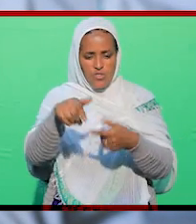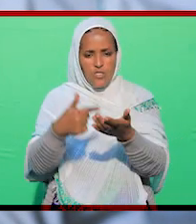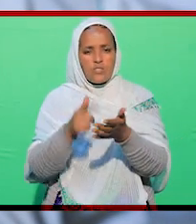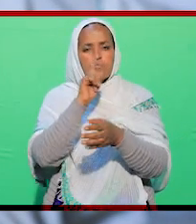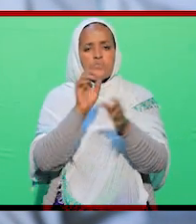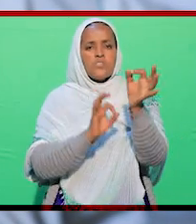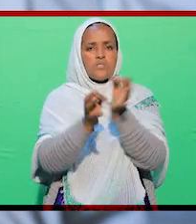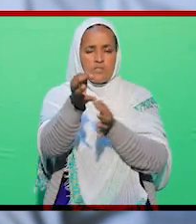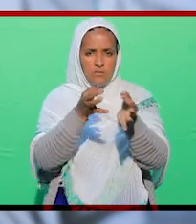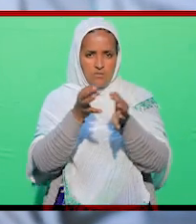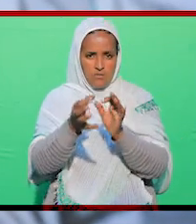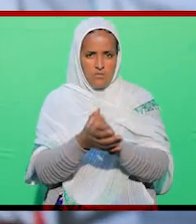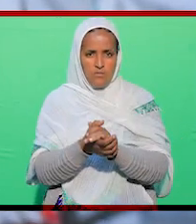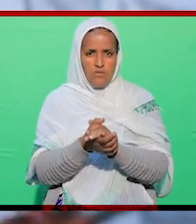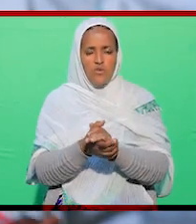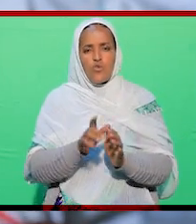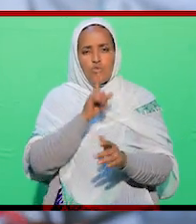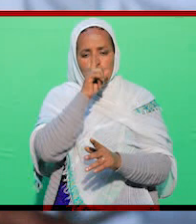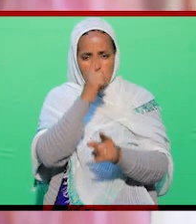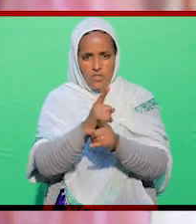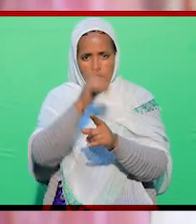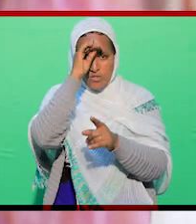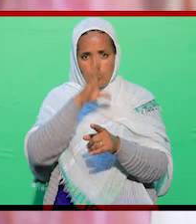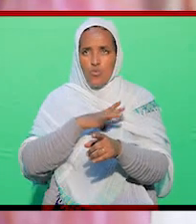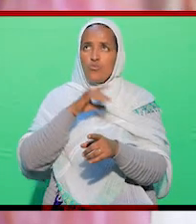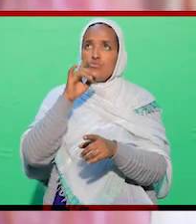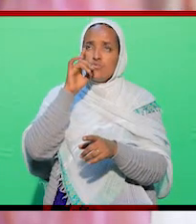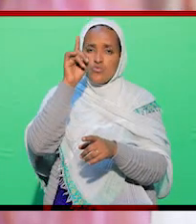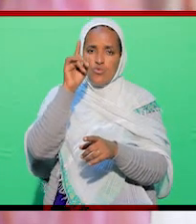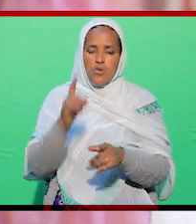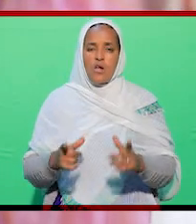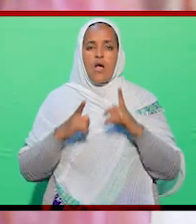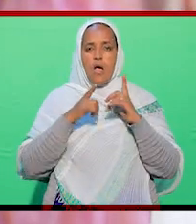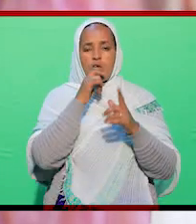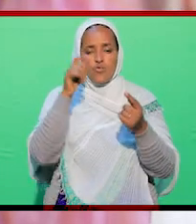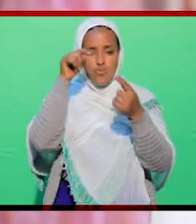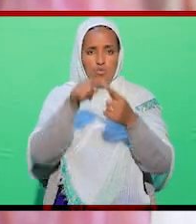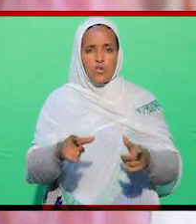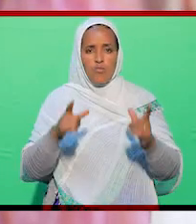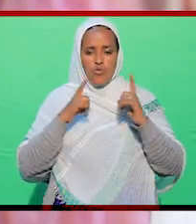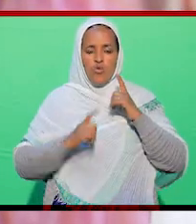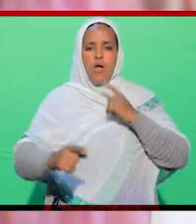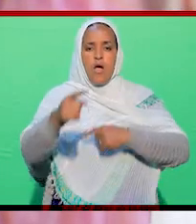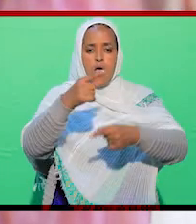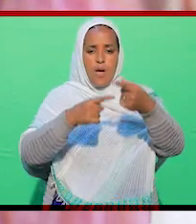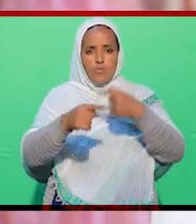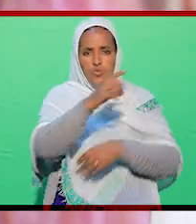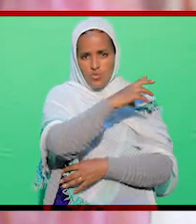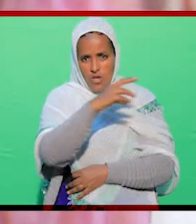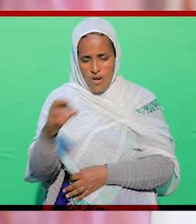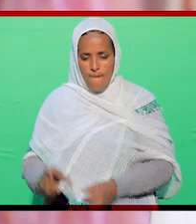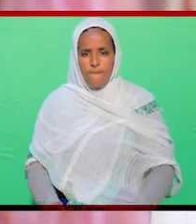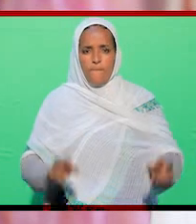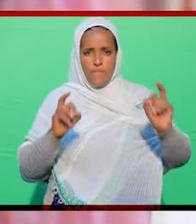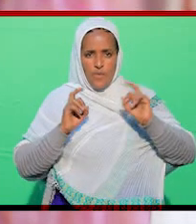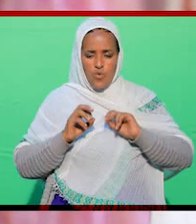ዓለም የመጣችው ስለዚህ ምን ብሎ ገለጸ? በእውነት ሰውን እርሱ ካለመኖር ወደ